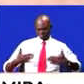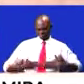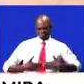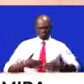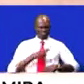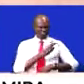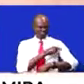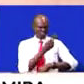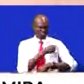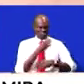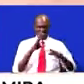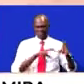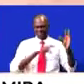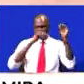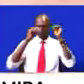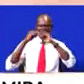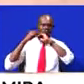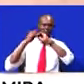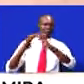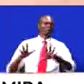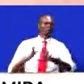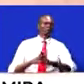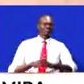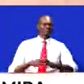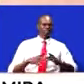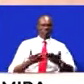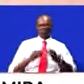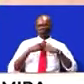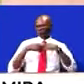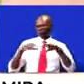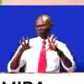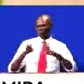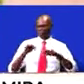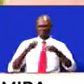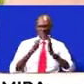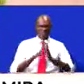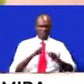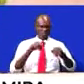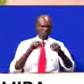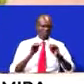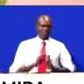tuitoe kwa hospitali tuende tuitupe ama dispose of in a public cemetery mahali itapumzika vyema.